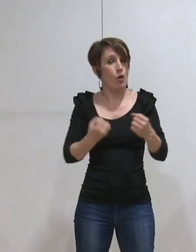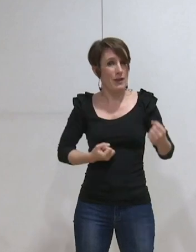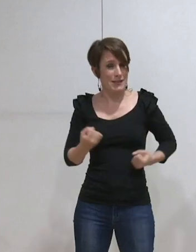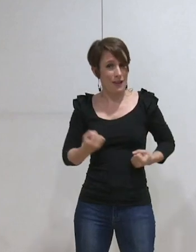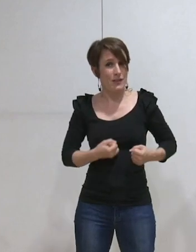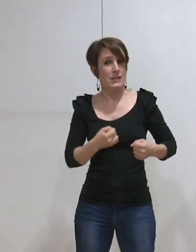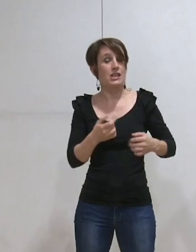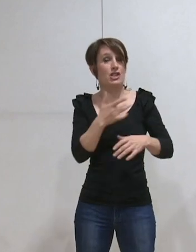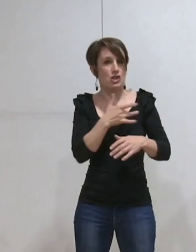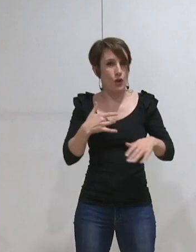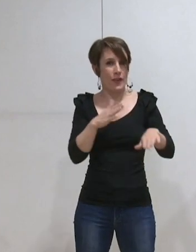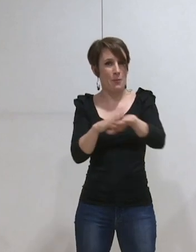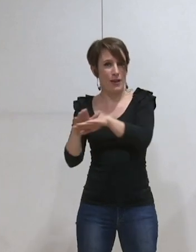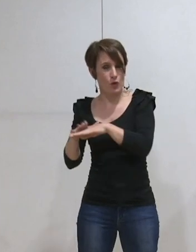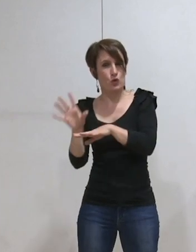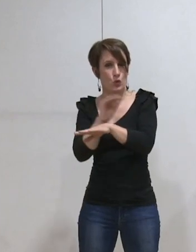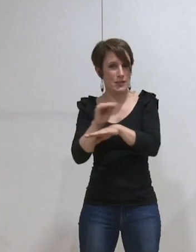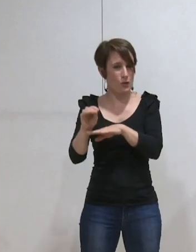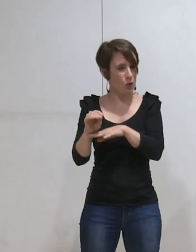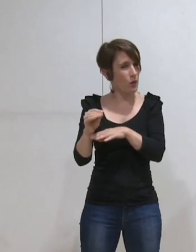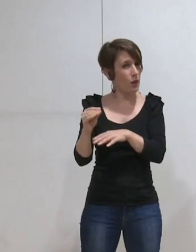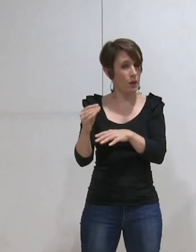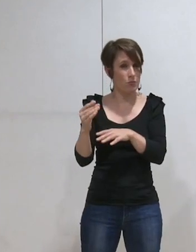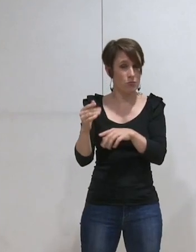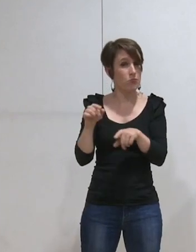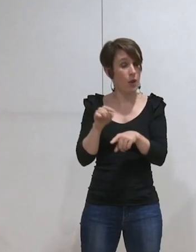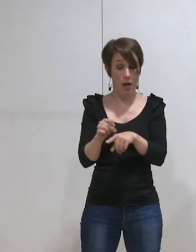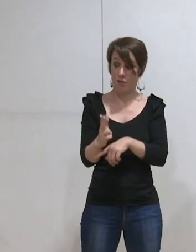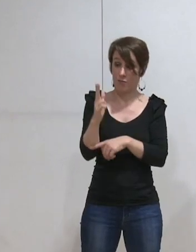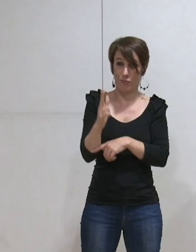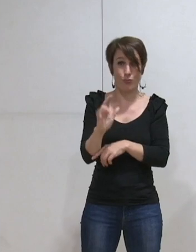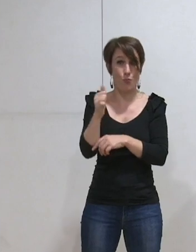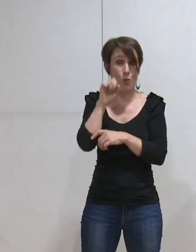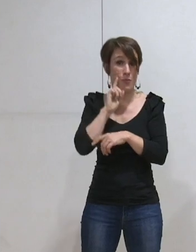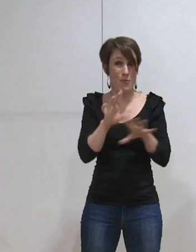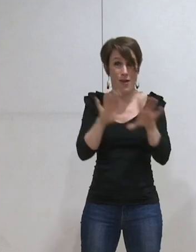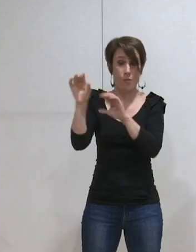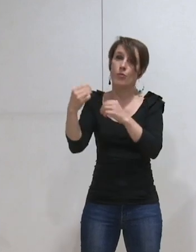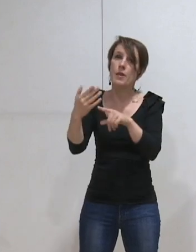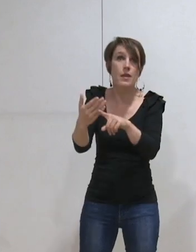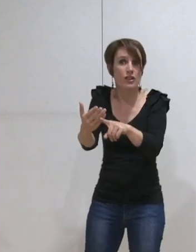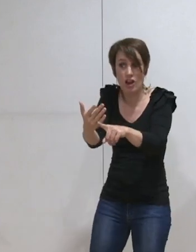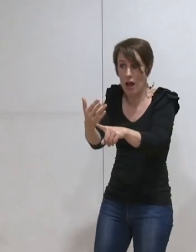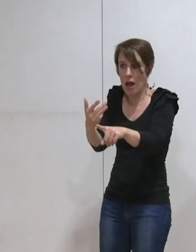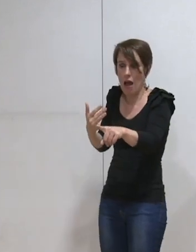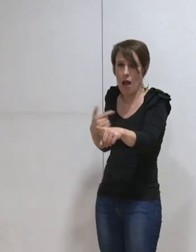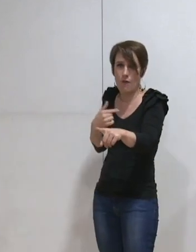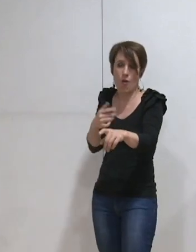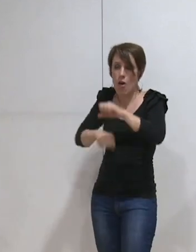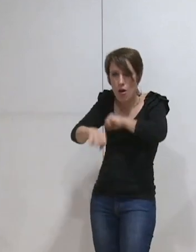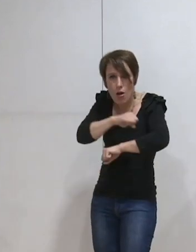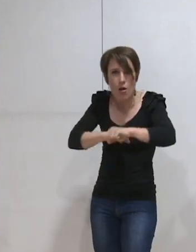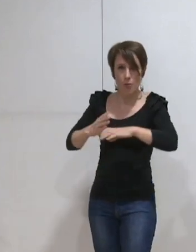depuis plusieurs mois puisque la mise en œuvre à partir du 1er mai a nécessité bien en amont des rencontres